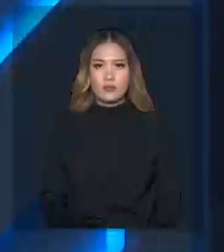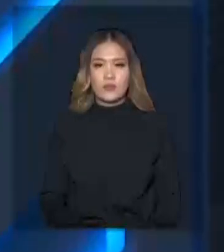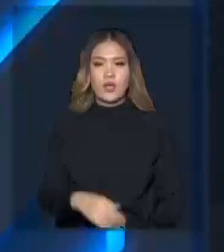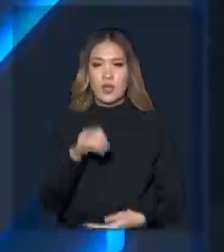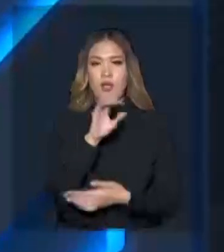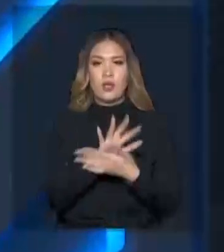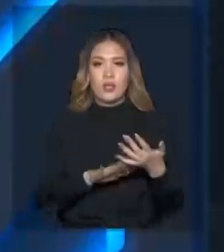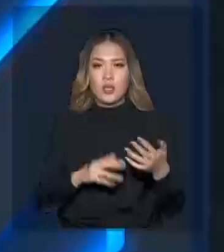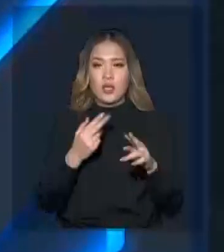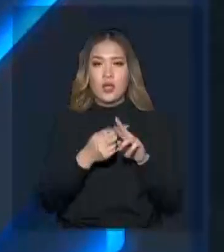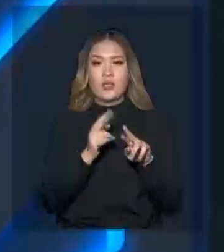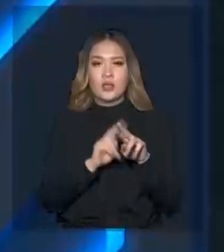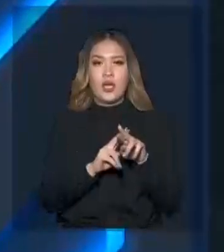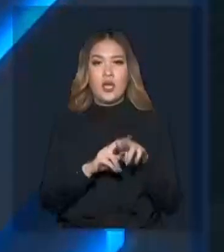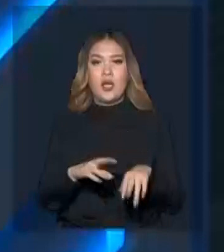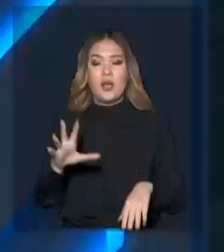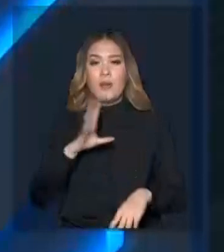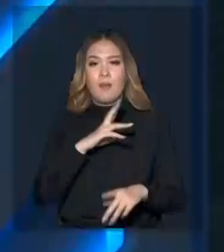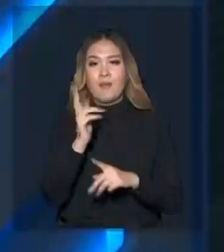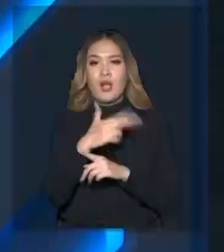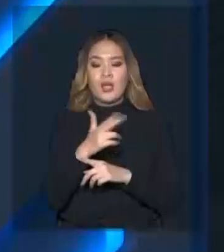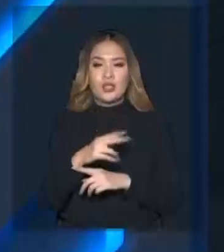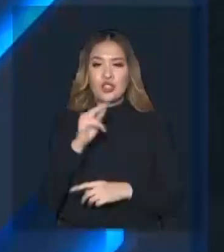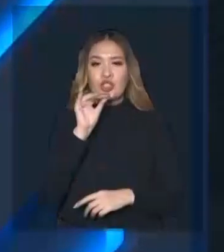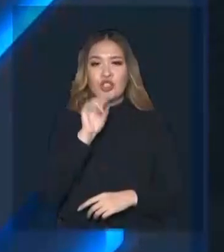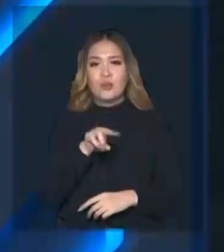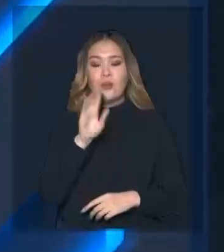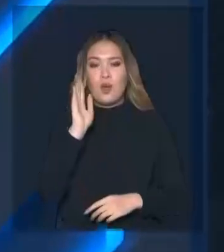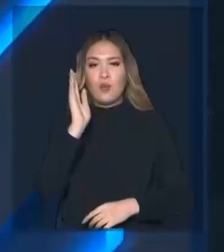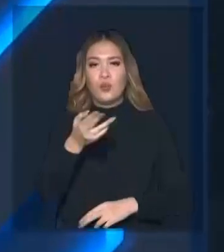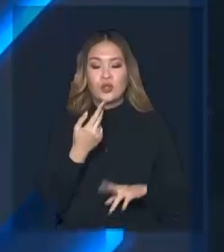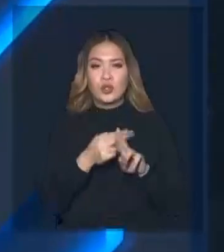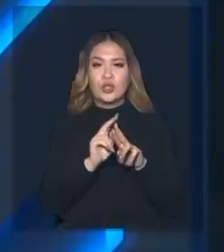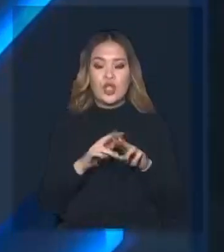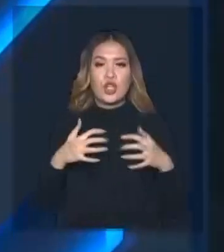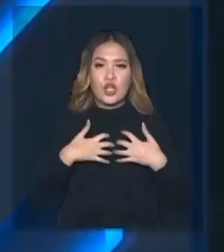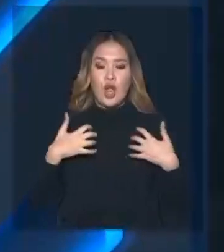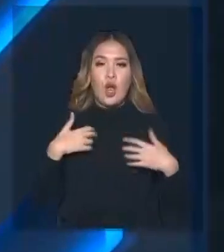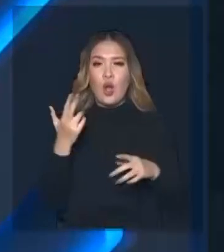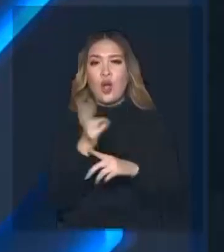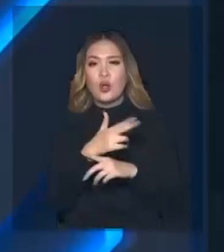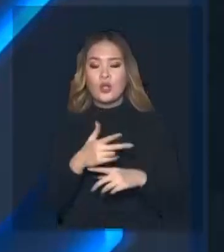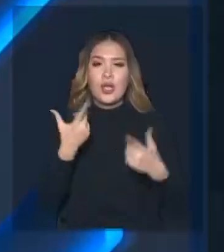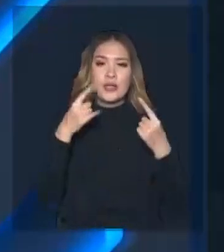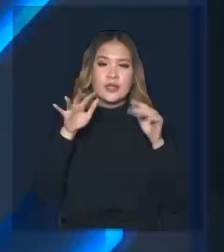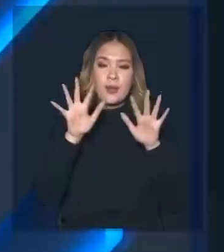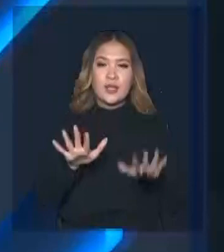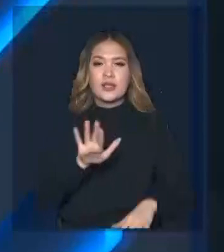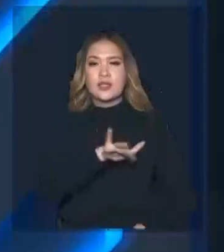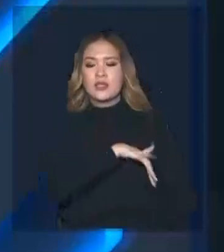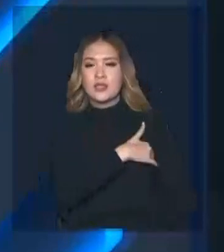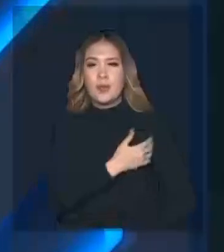Хабарымыз жалғастырамыз. Өзіге де ақпарат, ит балықтарға чип салынады. Соның арқасында жануардың қозғалысы, мекендейтін жері,